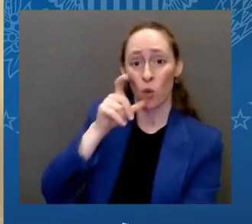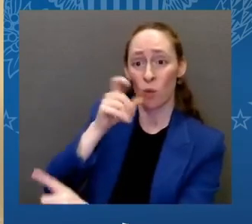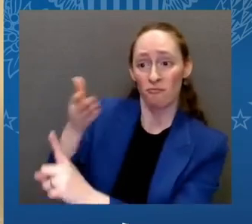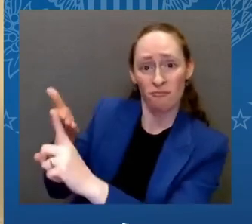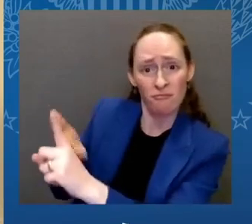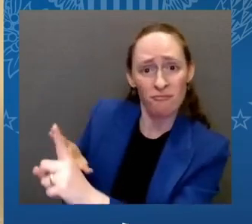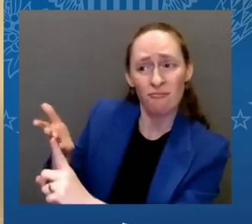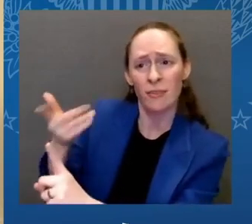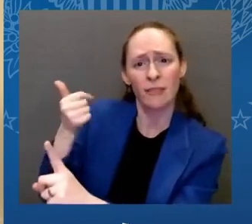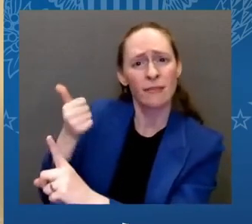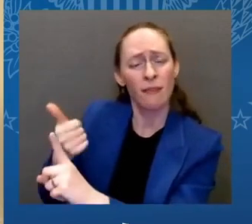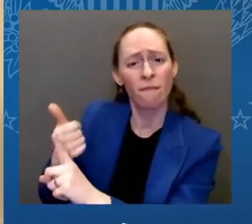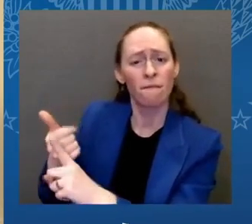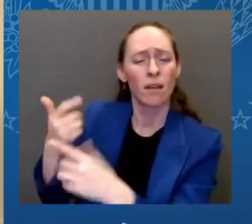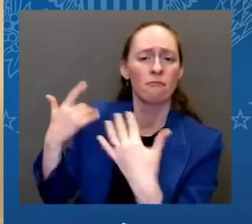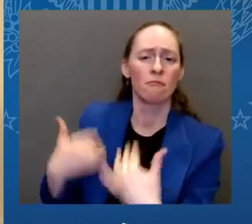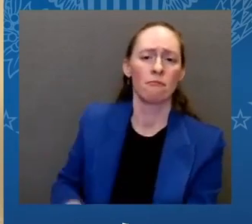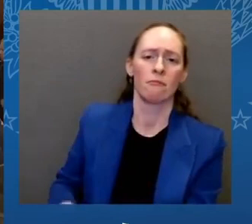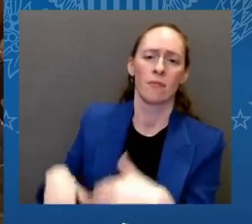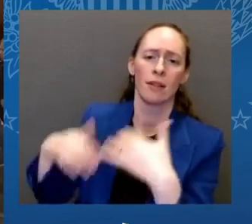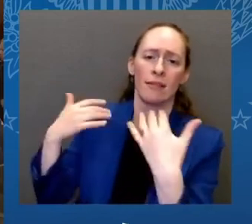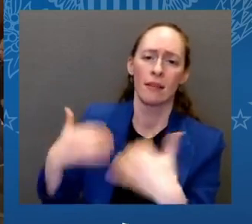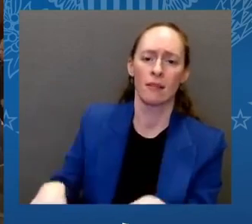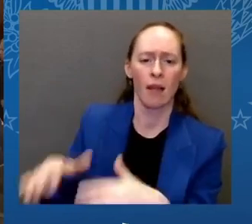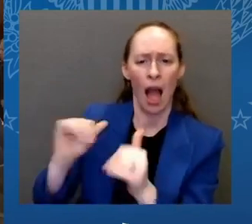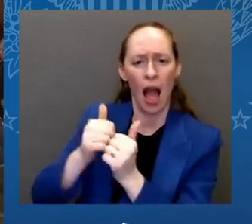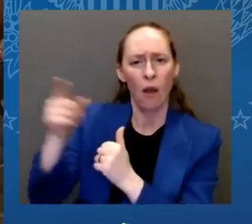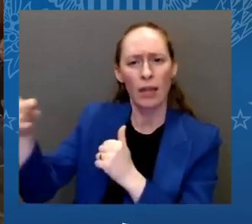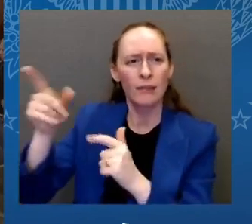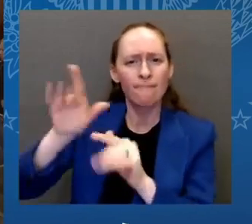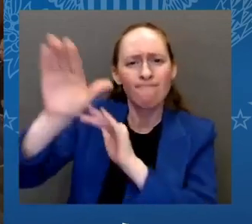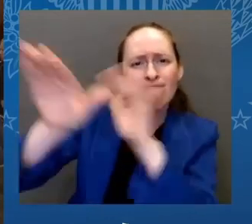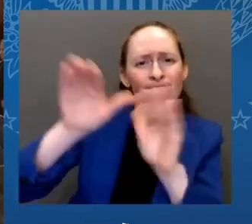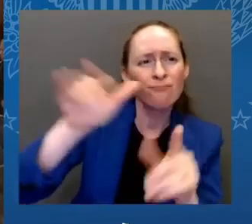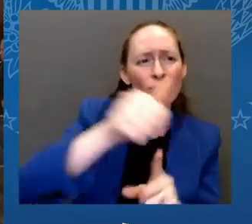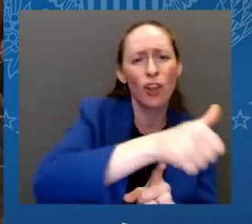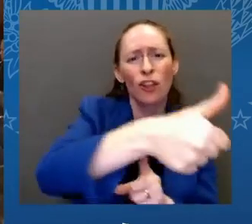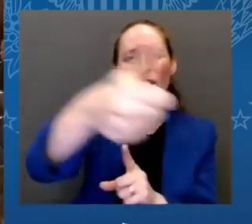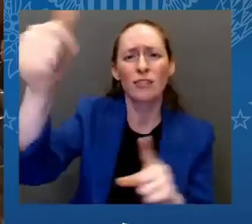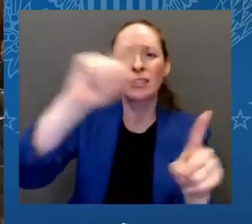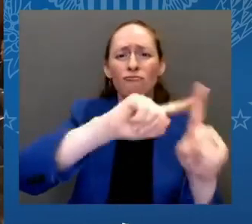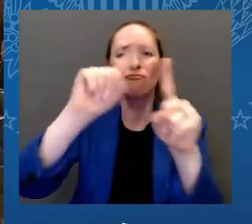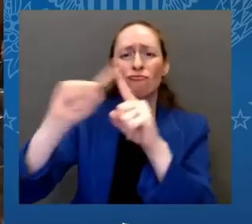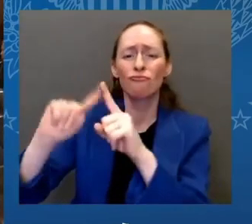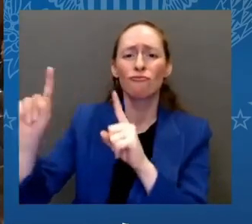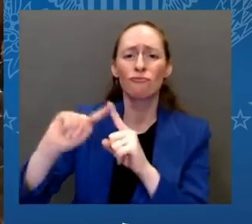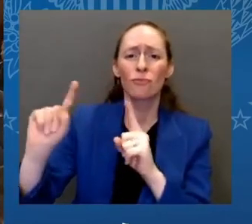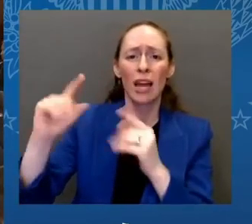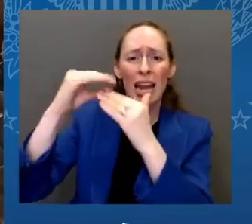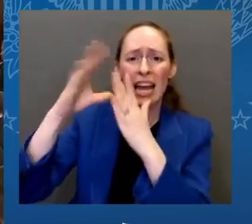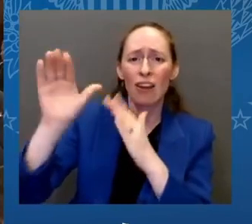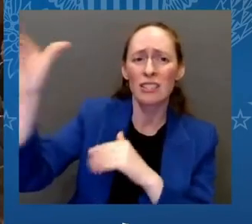глобальний південь. Коли усі країни світу займають чітку позицію на захист міжнародного